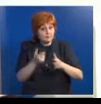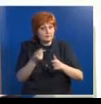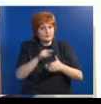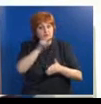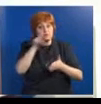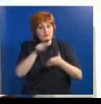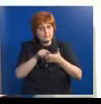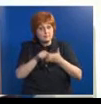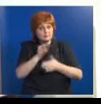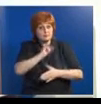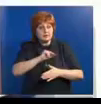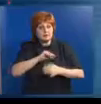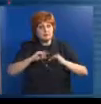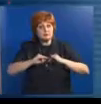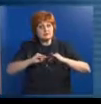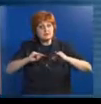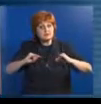вопрос, проработанный за круглым столом.